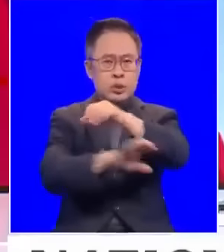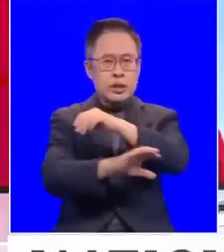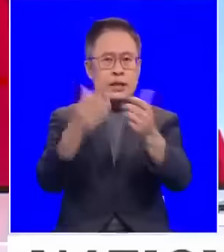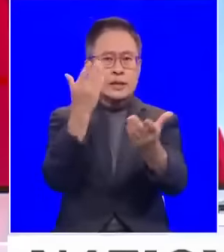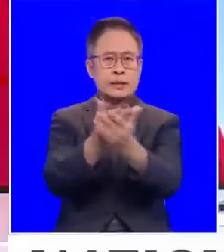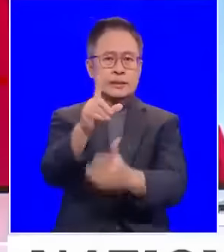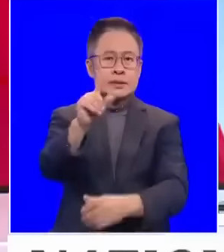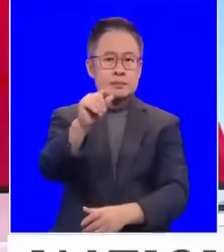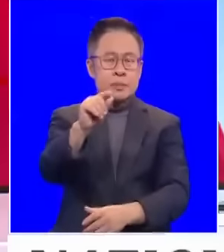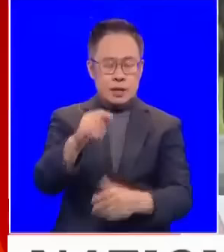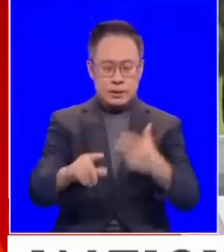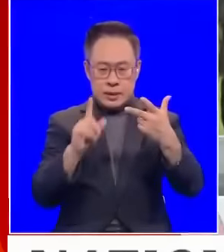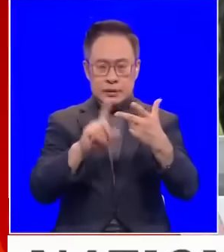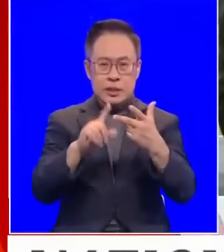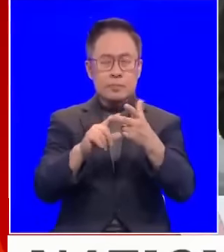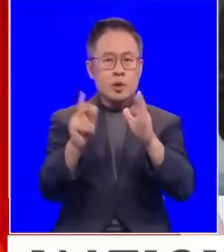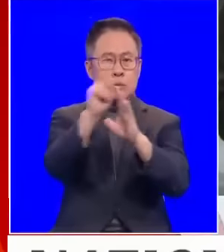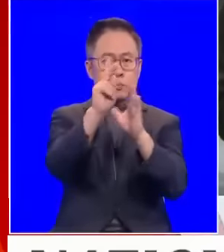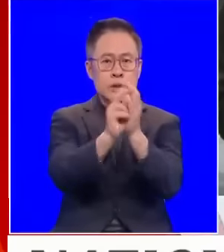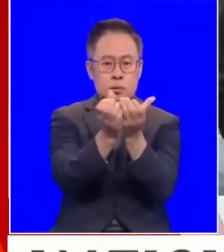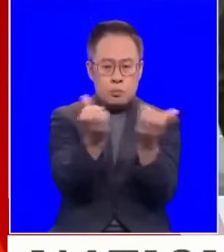ากทำเนียบรัฐบาลค่ ะ